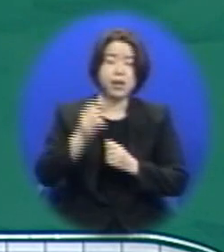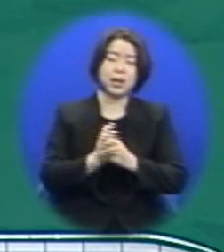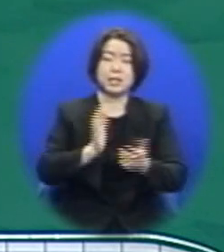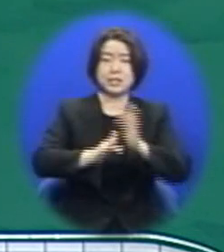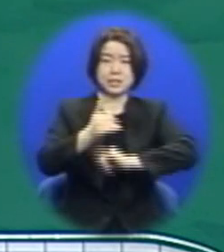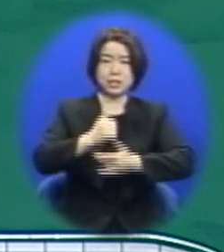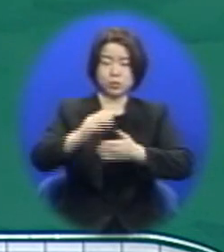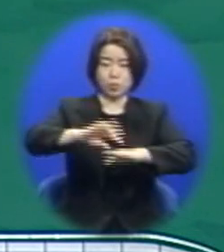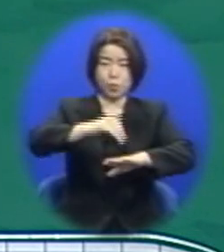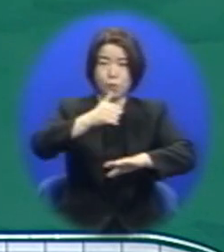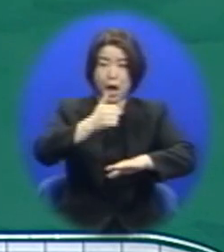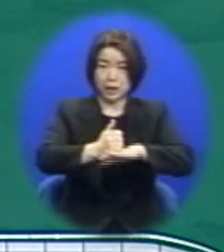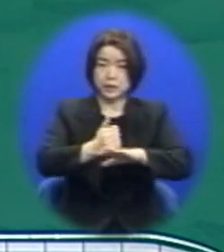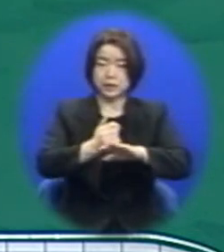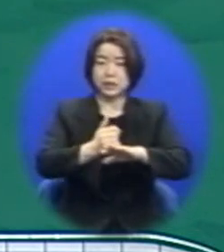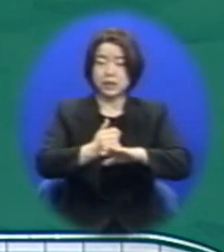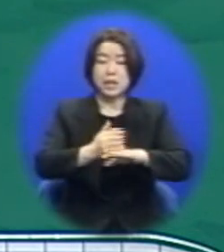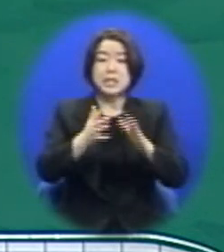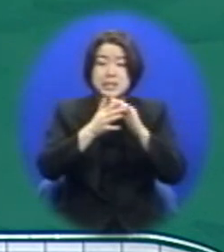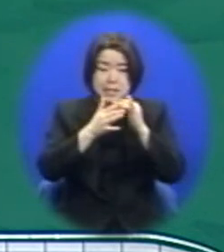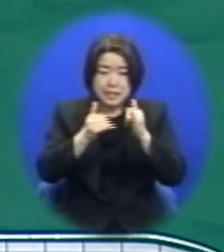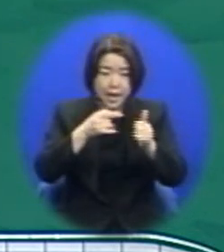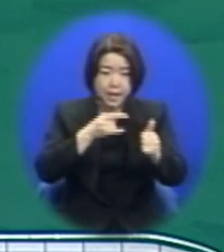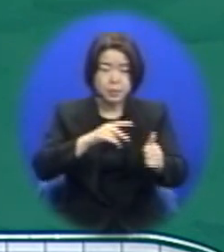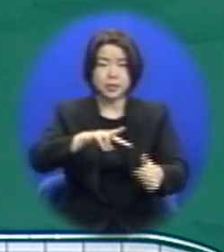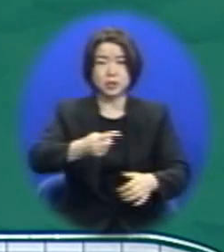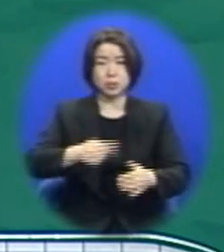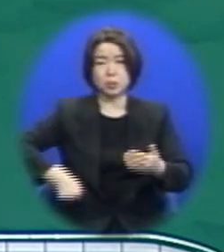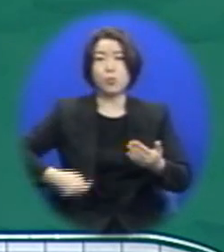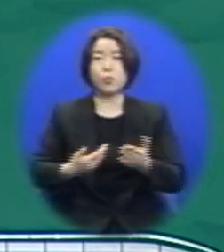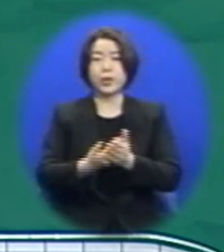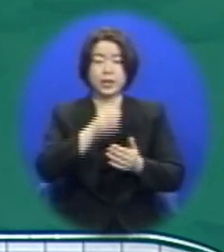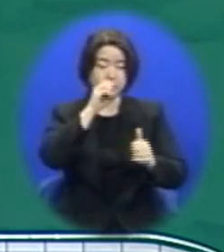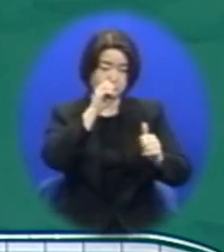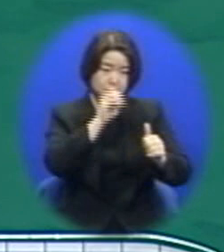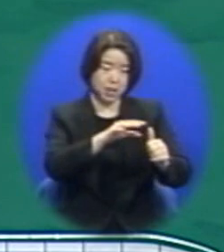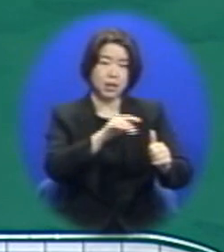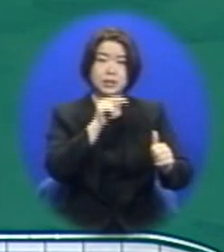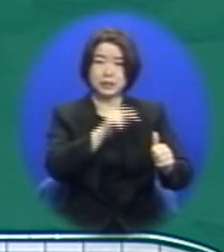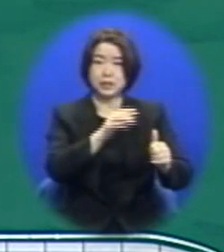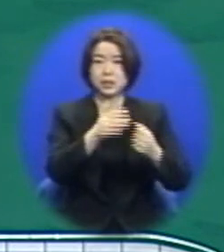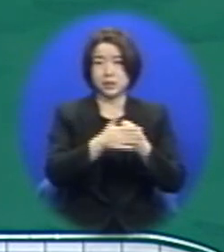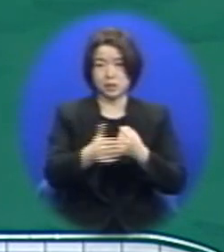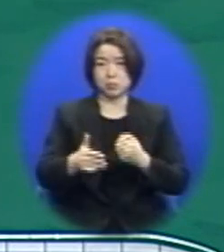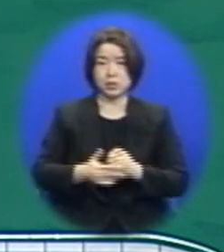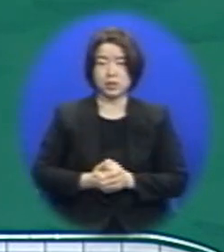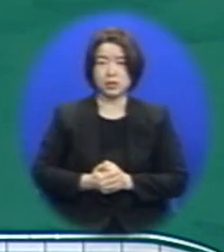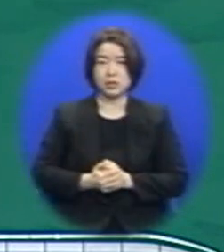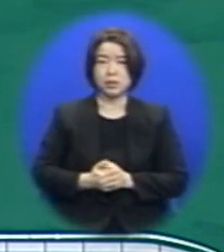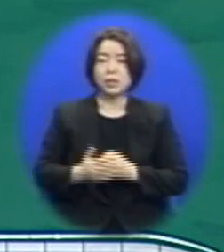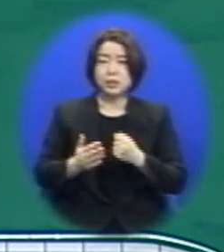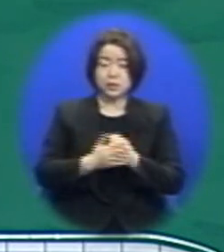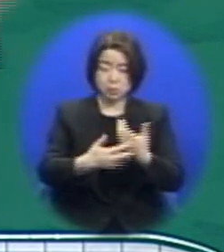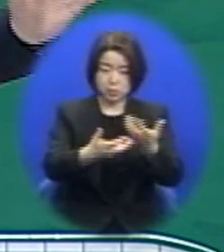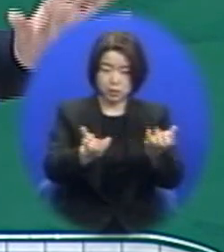예수님, 왕이신 예수님께서 사람에게도 회개하라고 하셨기 때문에 그래서 동네가 난리가